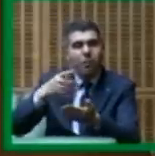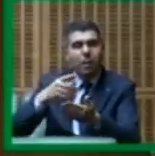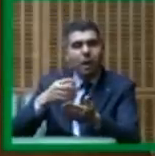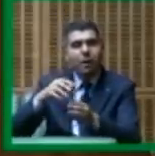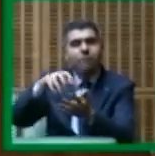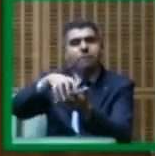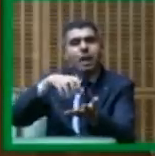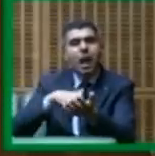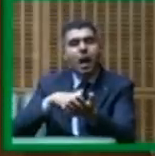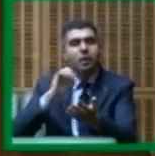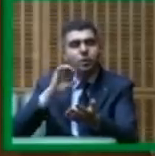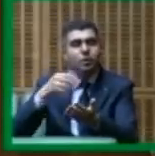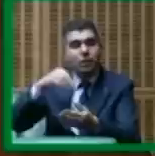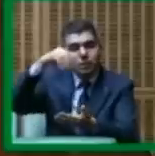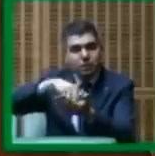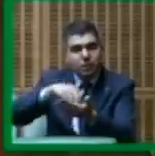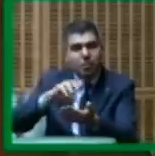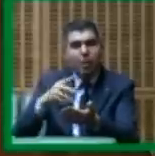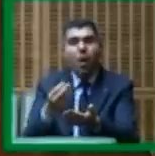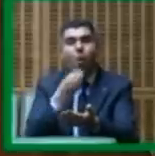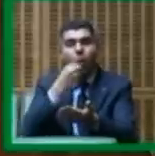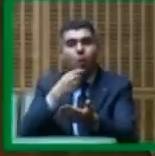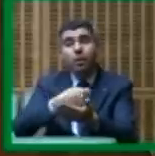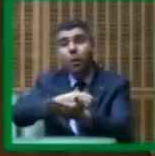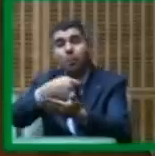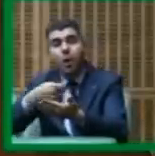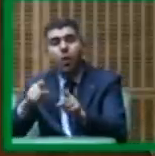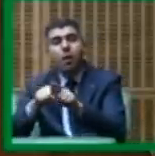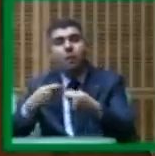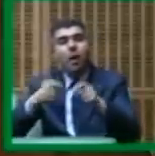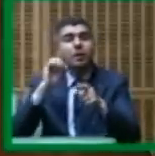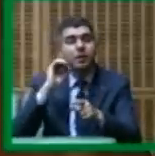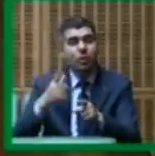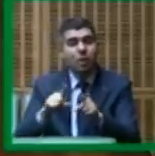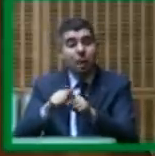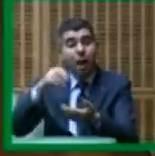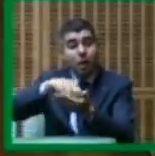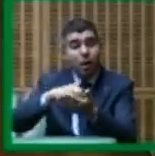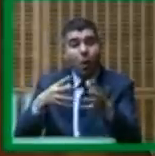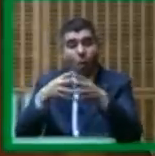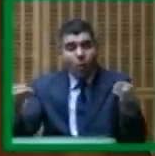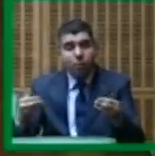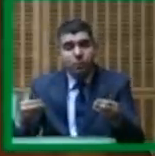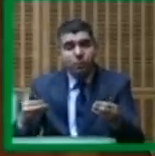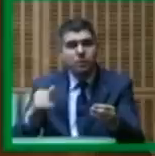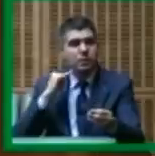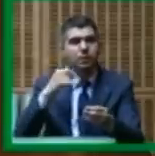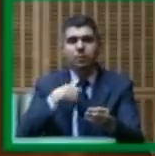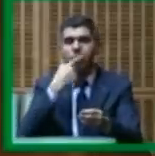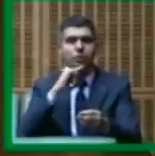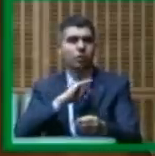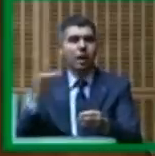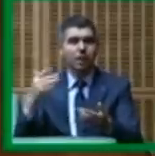فياكلون. ماشي اكلنا ما غرسوا ونريد ان ناكل ما سوف يجدون فلا يجدون شيئا في المستقبل. وهذا هو اللي